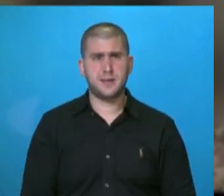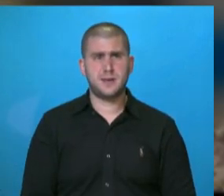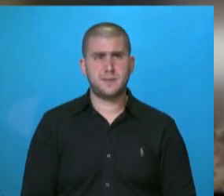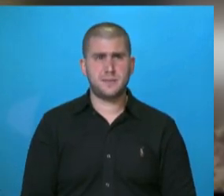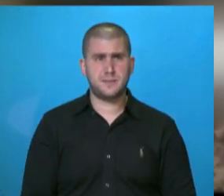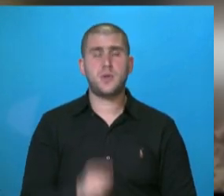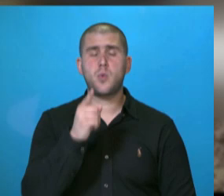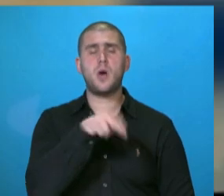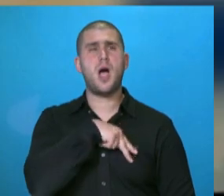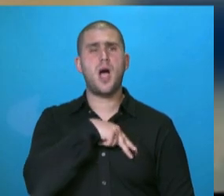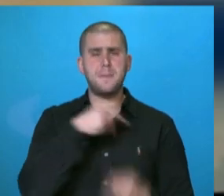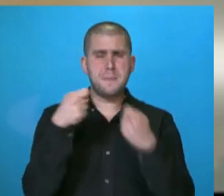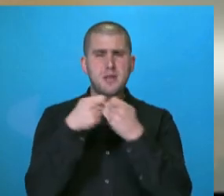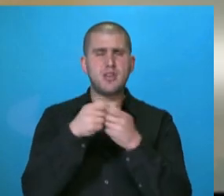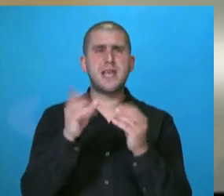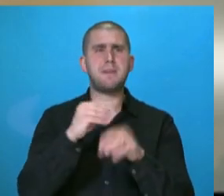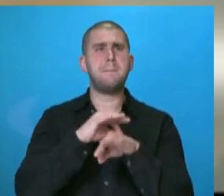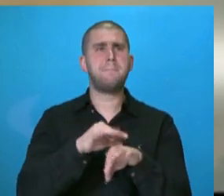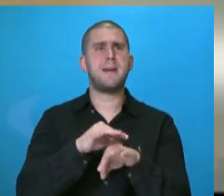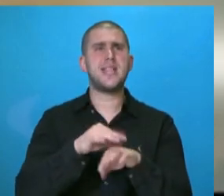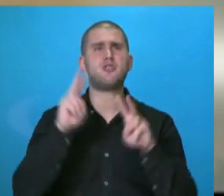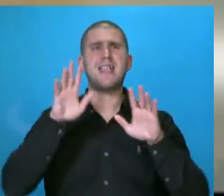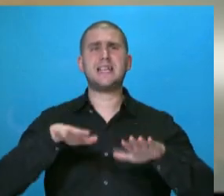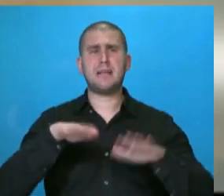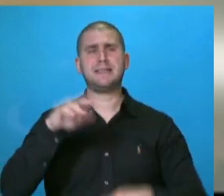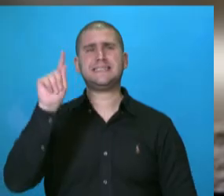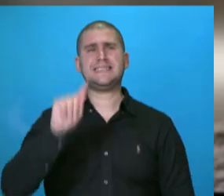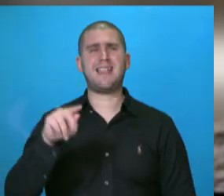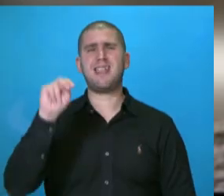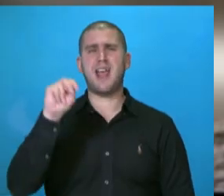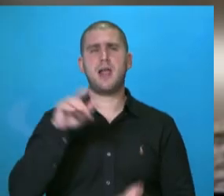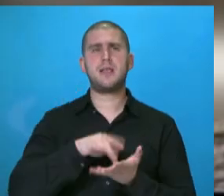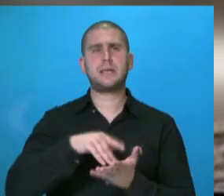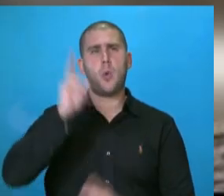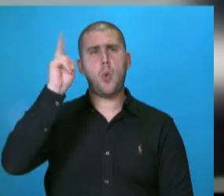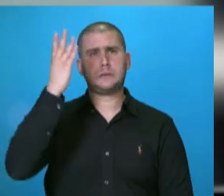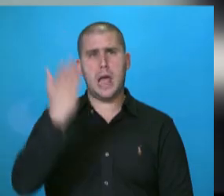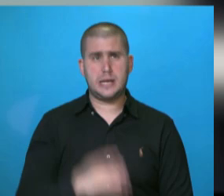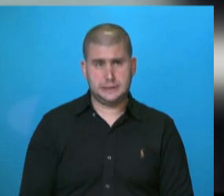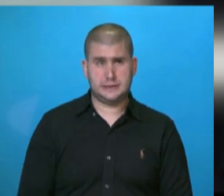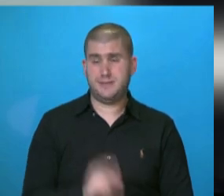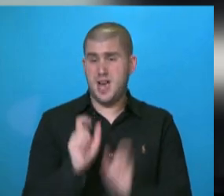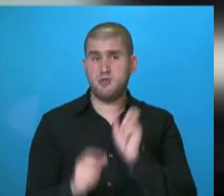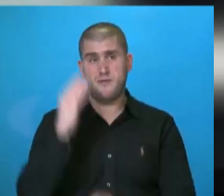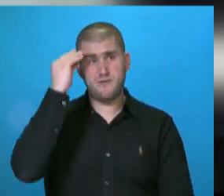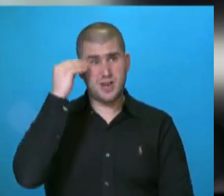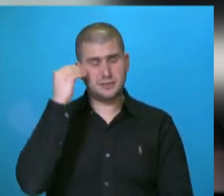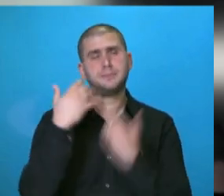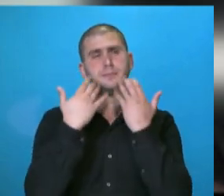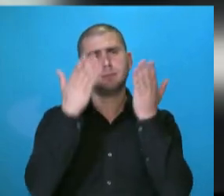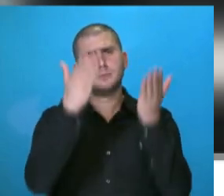הוא עומד בקשר ישיר עם מנהיג הג'יהאד האיסלאמי זיאד נחלה השואה בחוץ לארץ, וגורמים פלסטינים מתארים